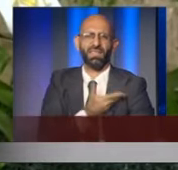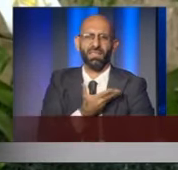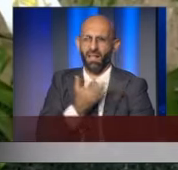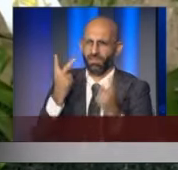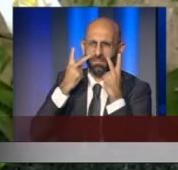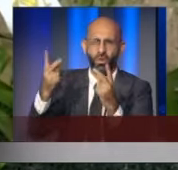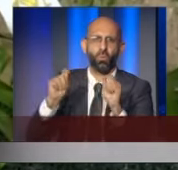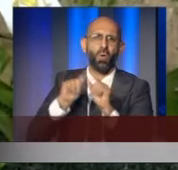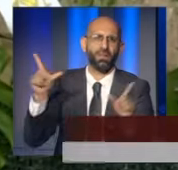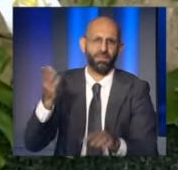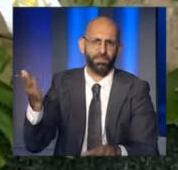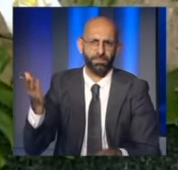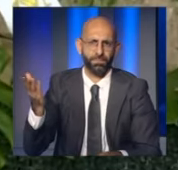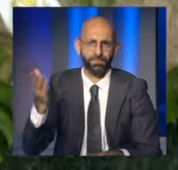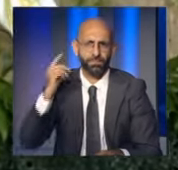رئيس للجمهورية